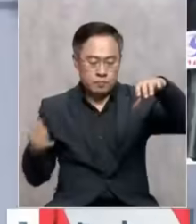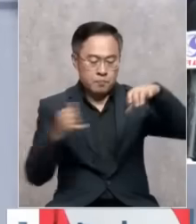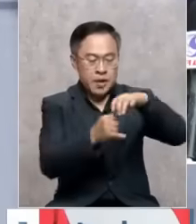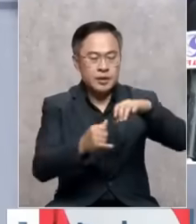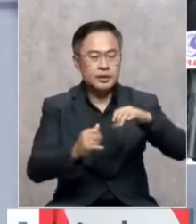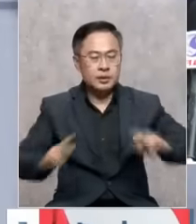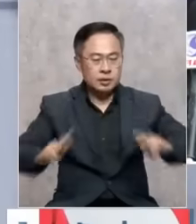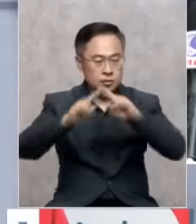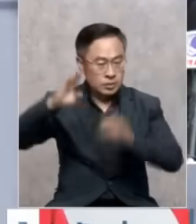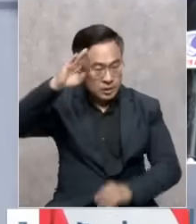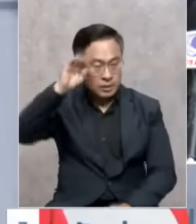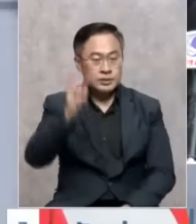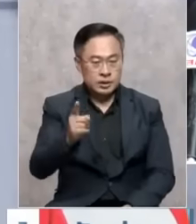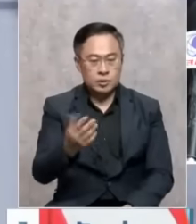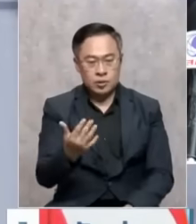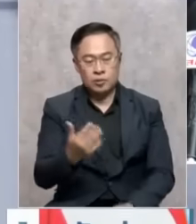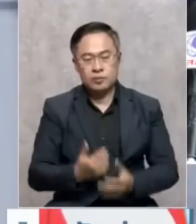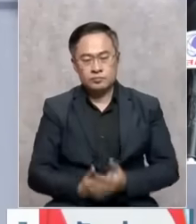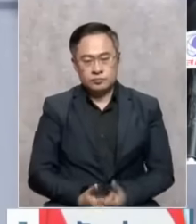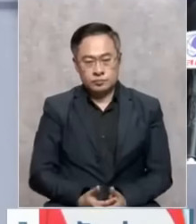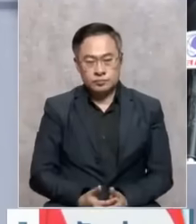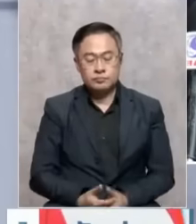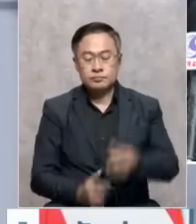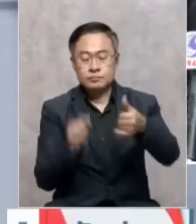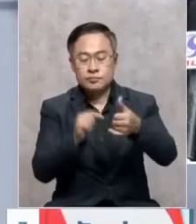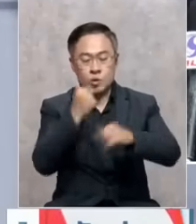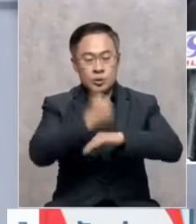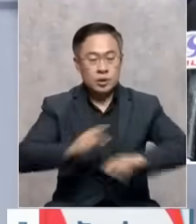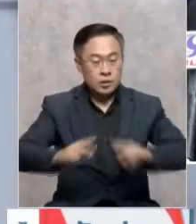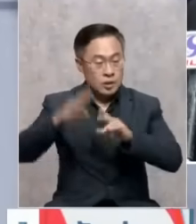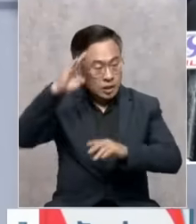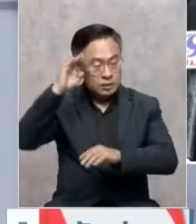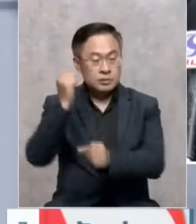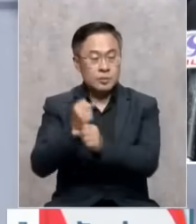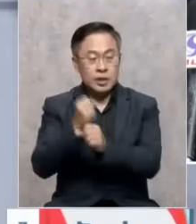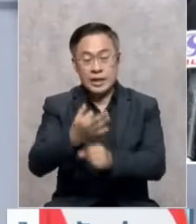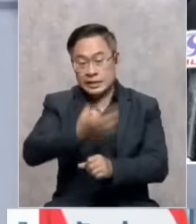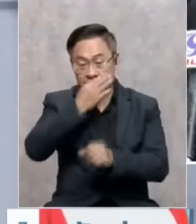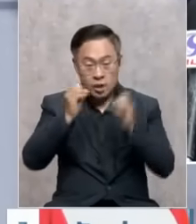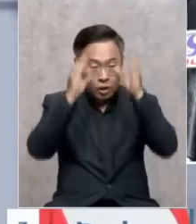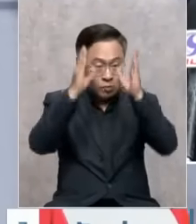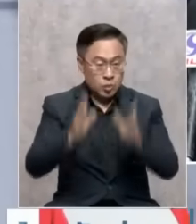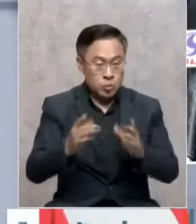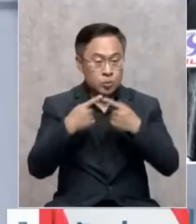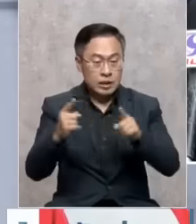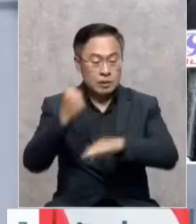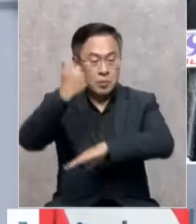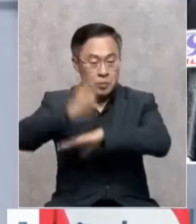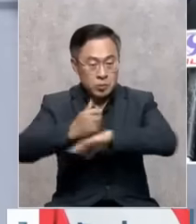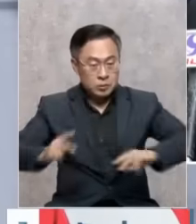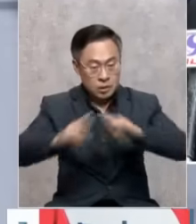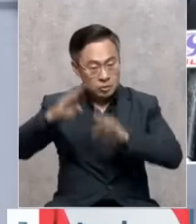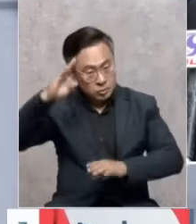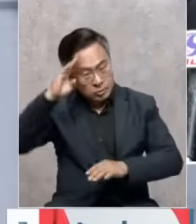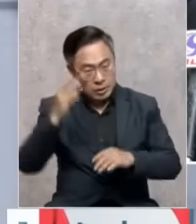กเนี่ยนะครับเพราะอย่างที่บอกไปว่าคุณสุทินเองเป็นครูมาหลายคนบอกอุ๊ยเป็นครูมานั่งกลาโหมแต่นี่เห็นไหมฮะไปขอคำแนะน